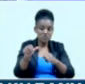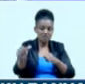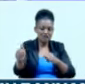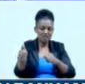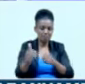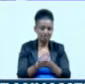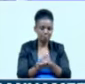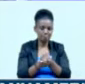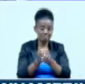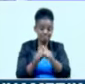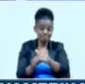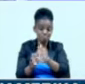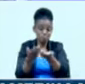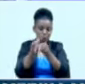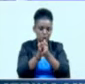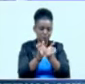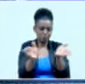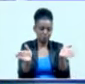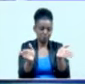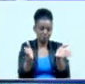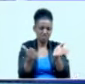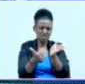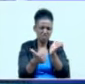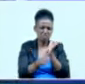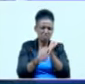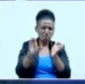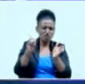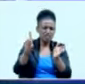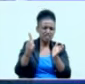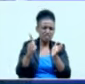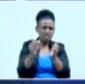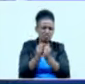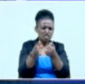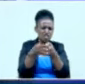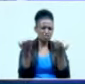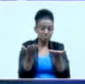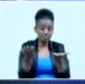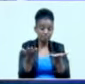dukora ugukurikirana muri rusange uko ikibazo cya COVID-19 gihagaze mu baturage.